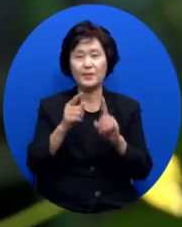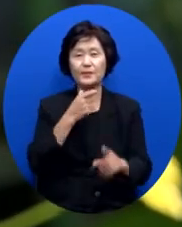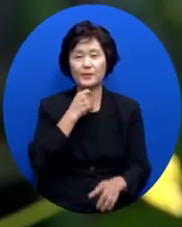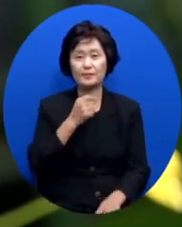은지 민하